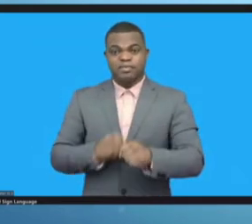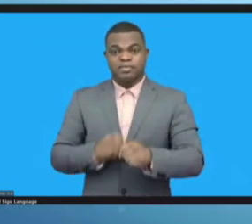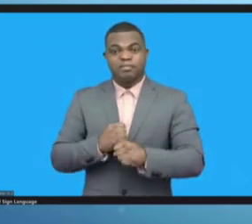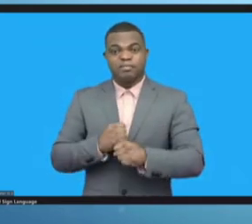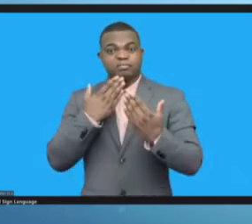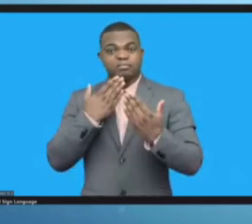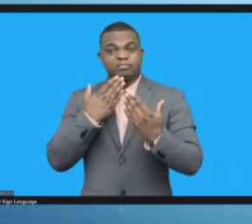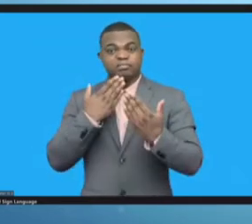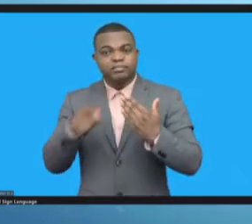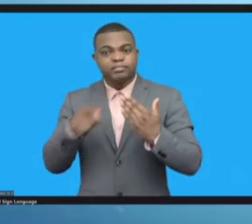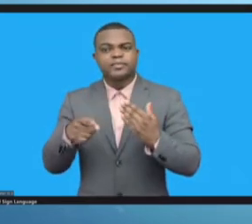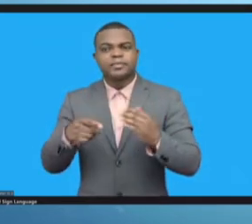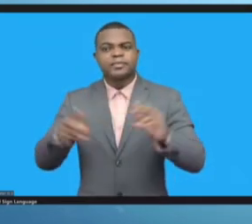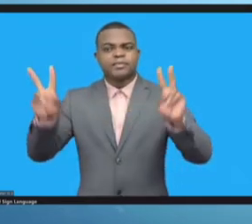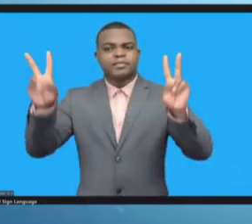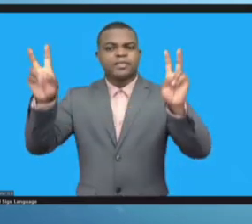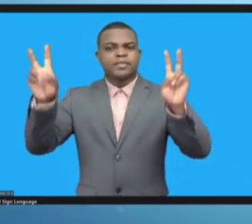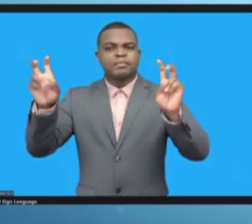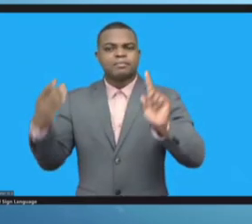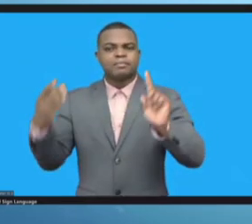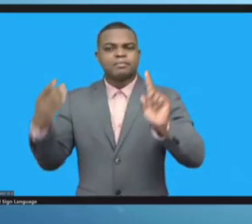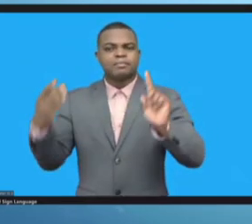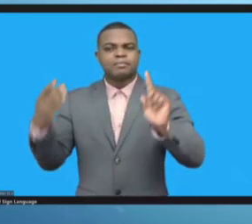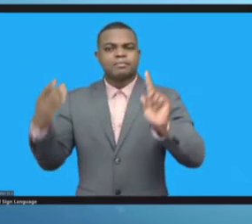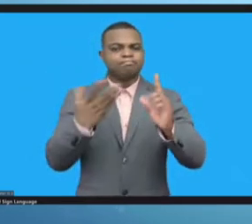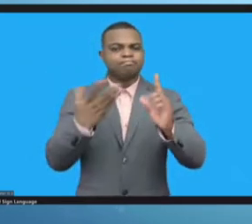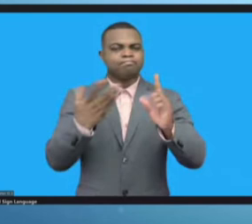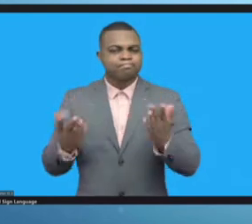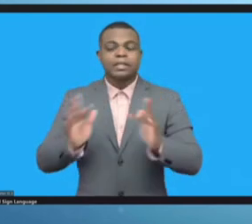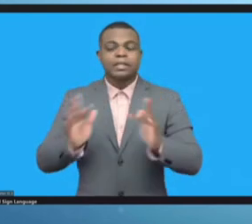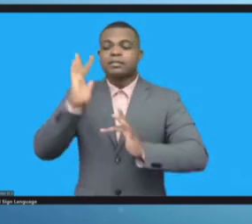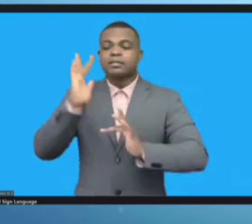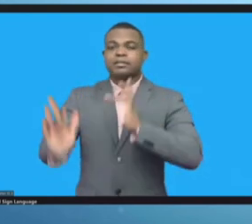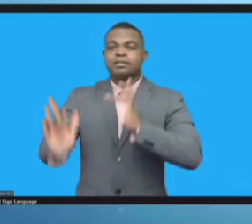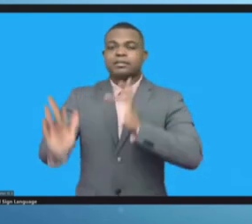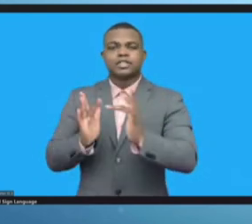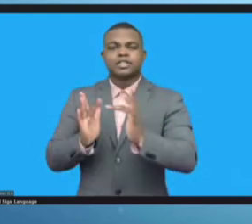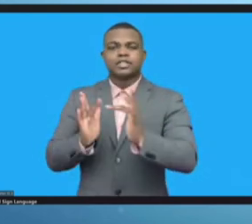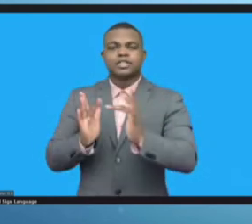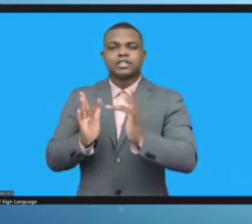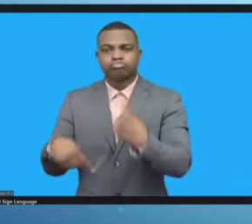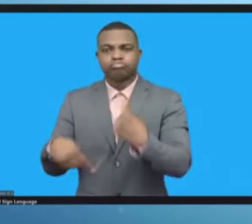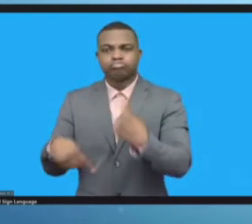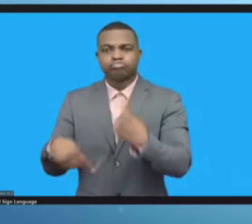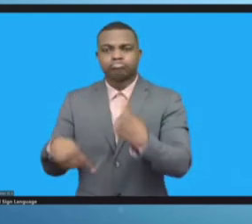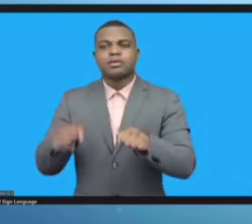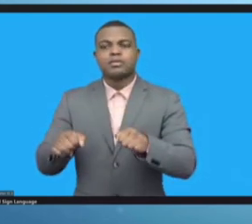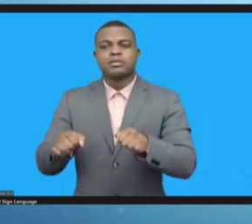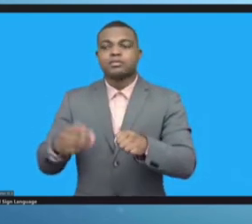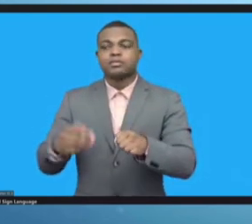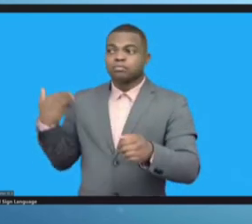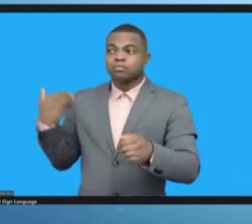résilient en faveur donc, d'un avenir durable et commun, va donc beaucoup porter sur